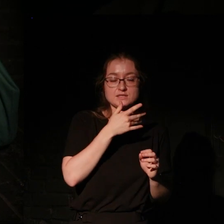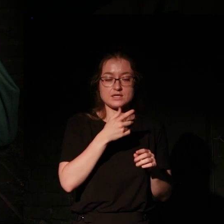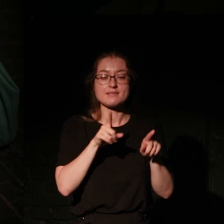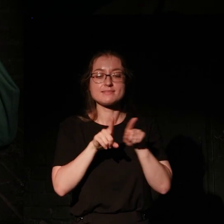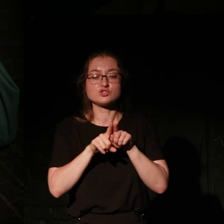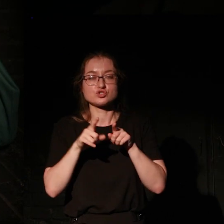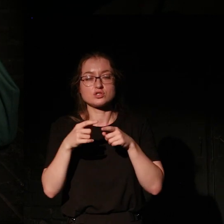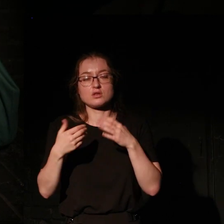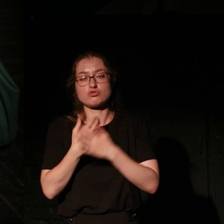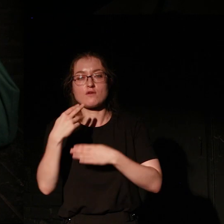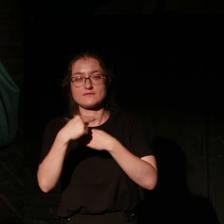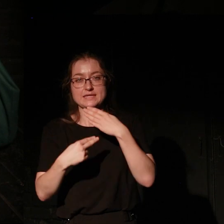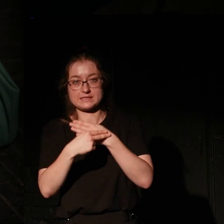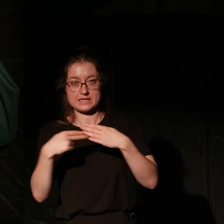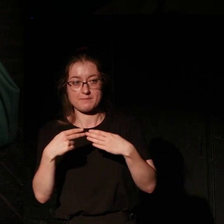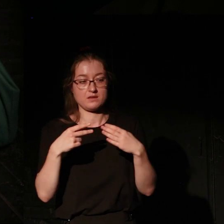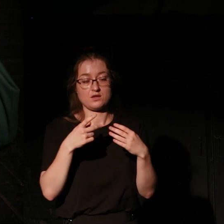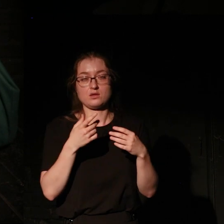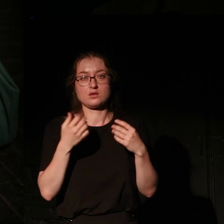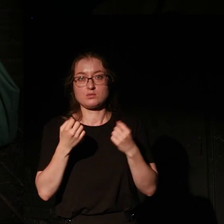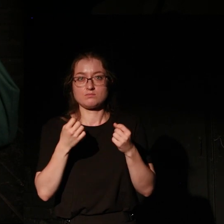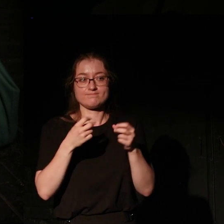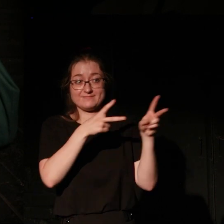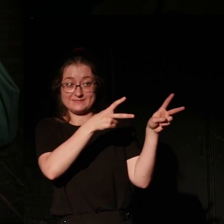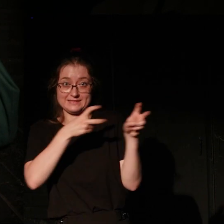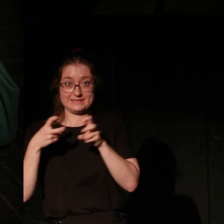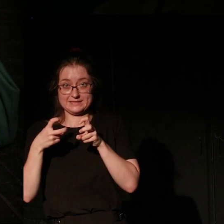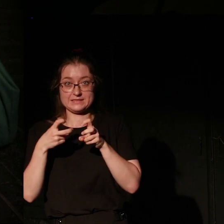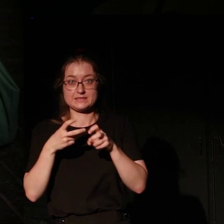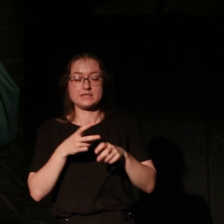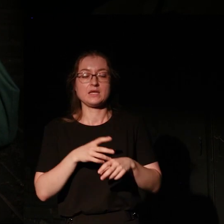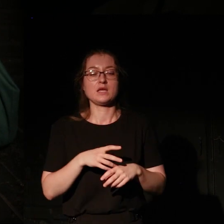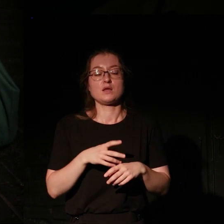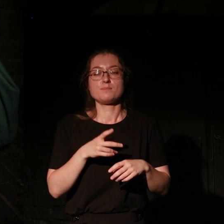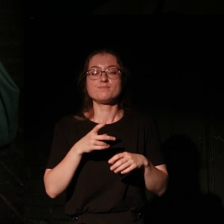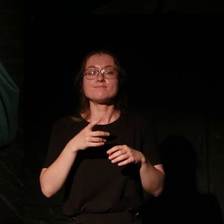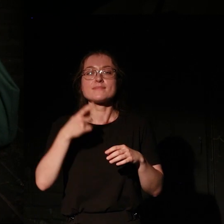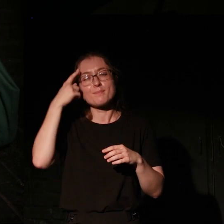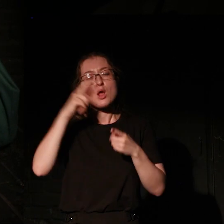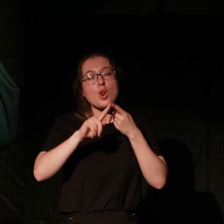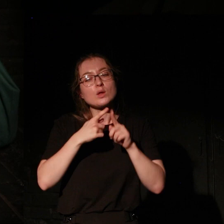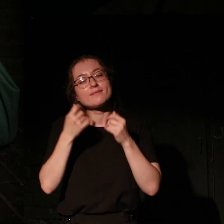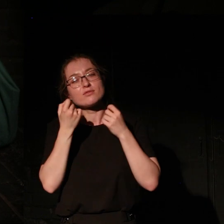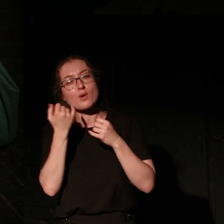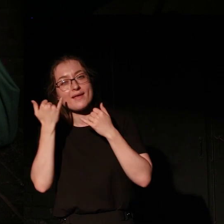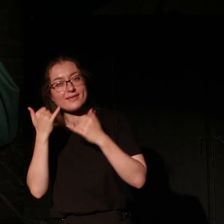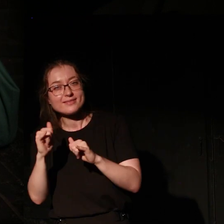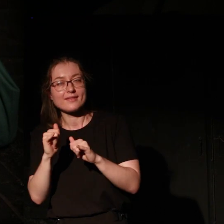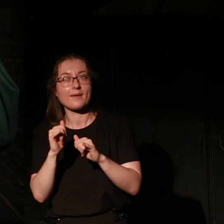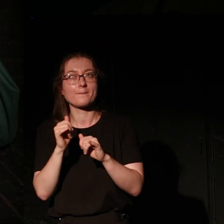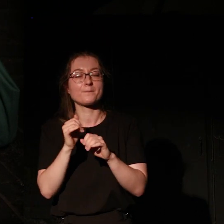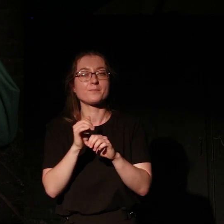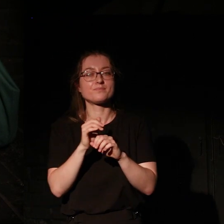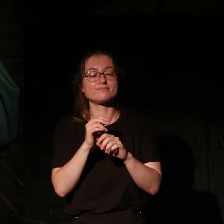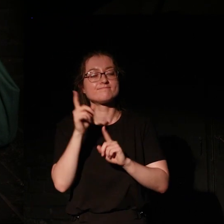tradycji hebrajskiej, ta logika wcale się tak nie układa. Że czasami jest tak, że mamy